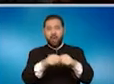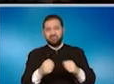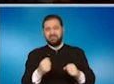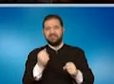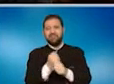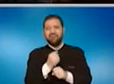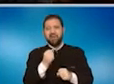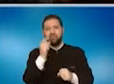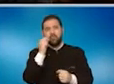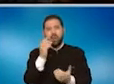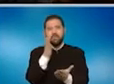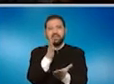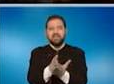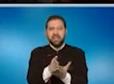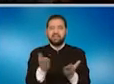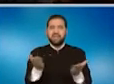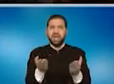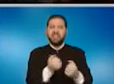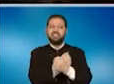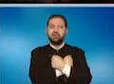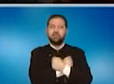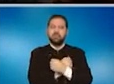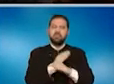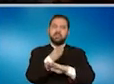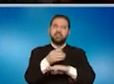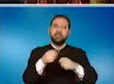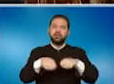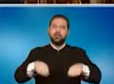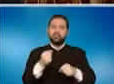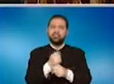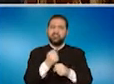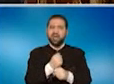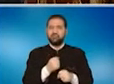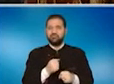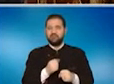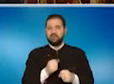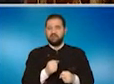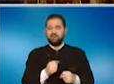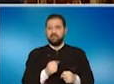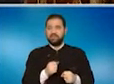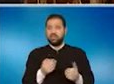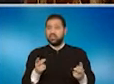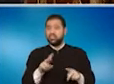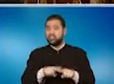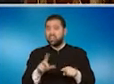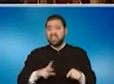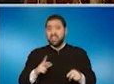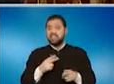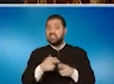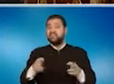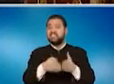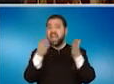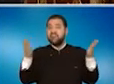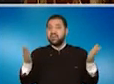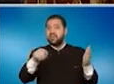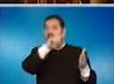sfințile, nu-și ating. Nu înseamnă că nu sunt bine scrise sau nu au rol. E vorba de Sfânta Scriptură. Da? Orice este Evanghelia, dacă stăm